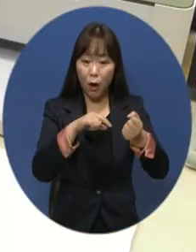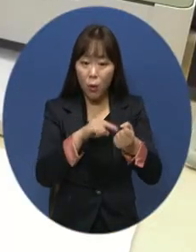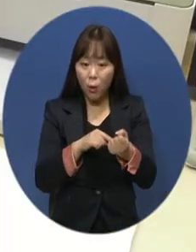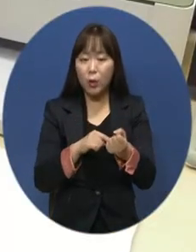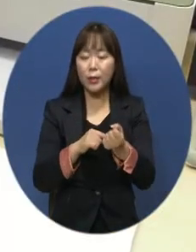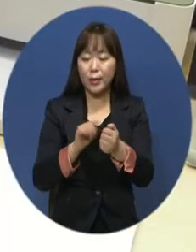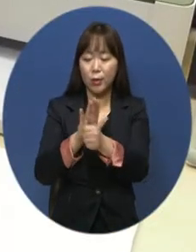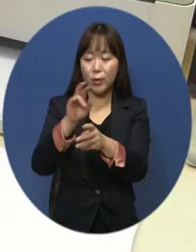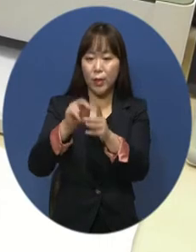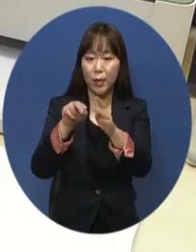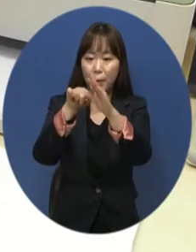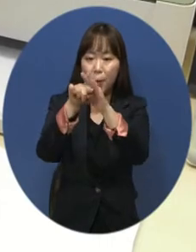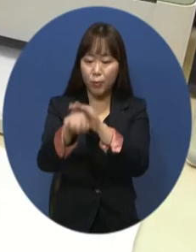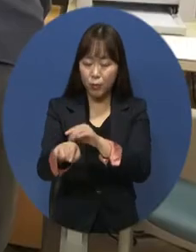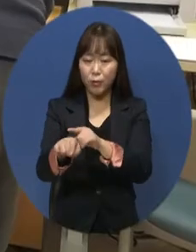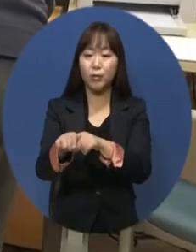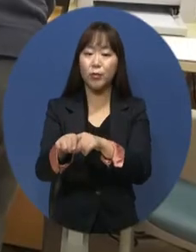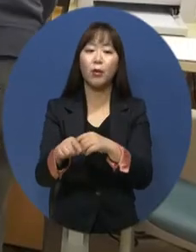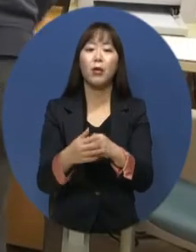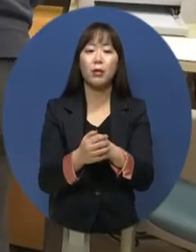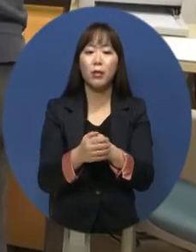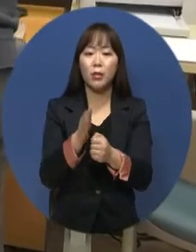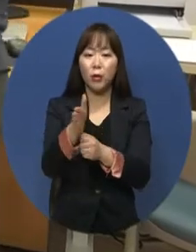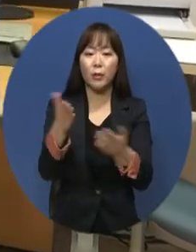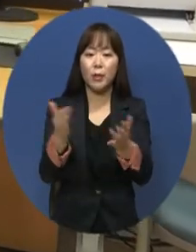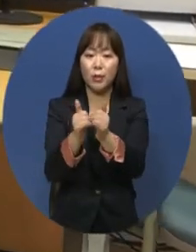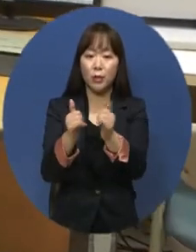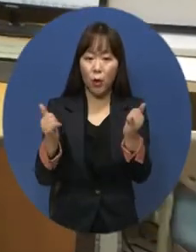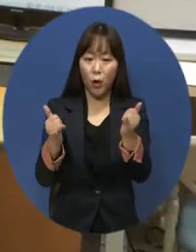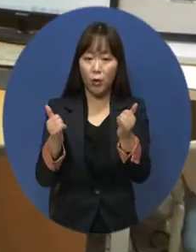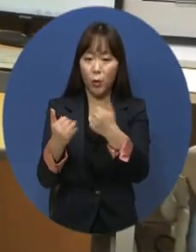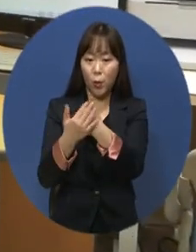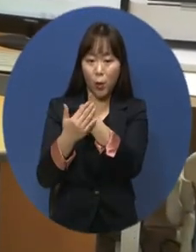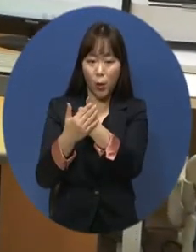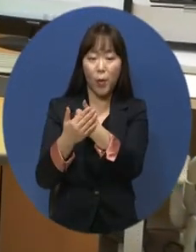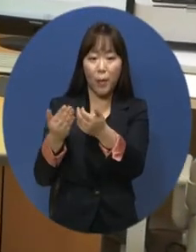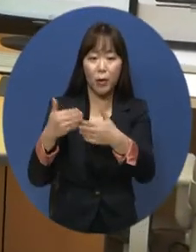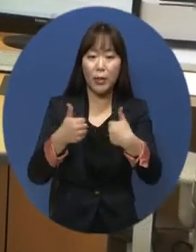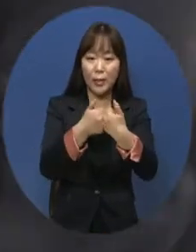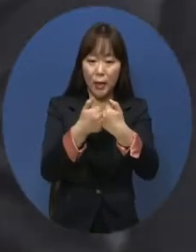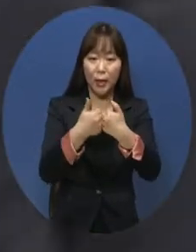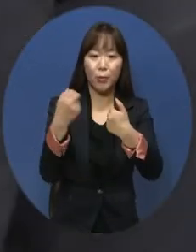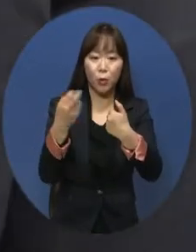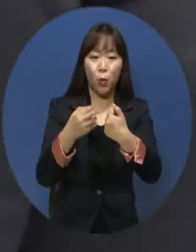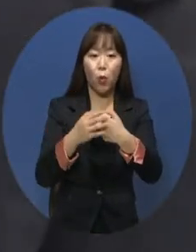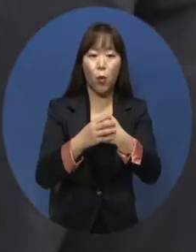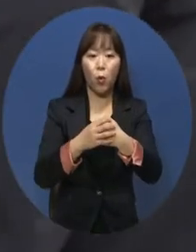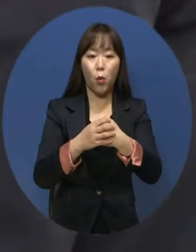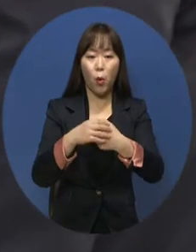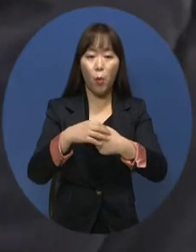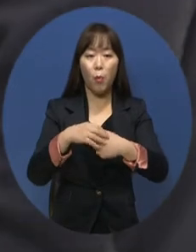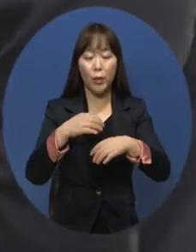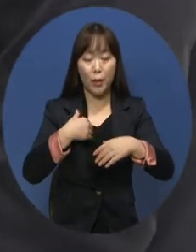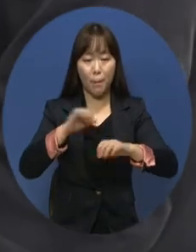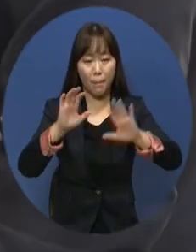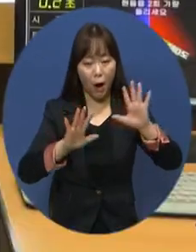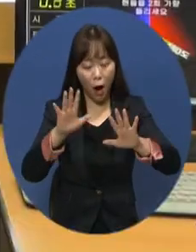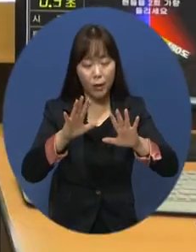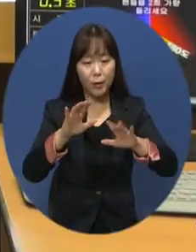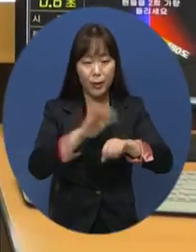지참하고 지원센터를 방문하면 전담 직원의 조력을 통해 상담 및 운동 능력 측정 등을